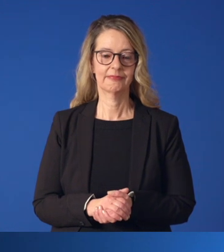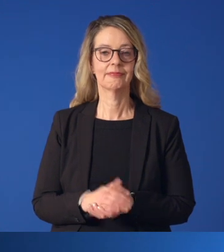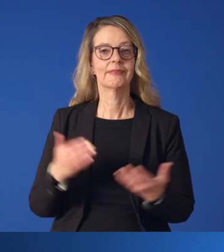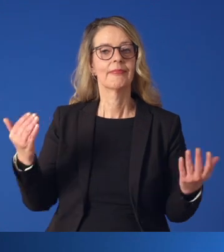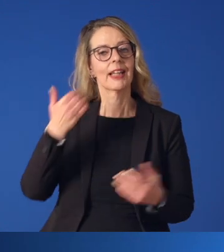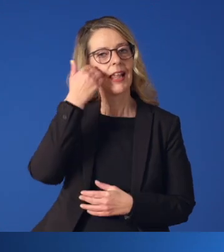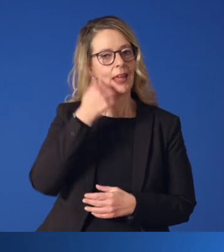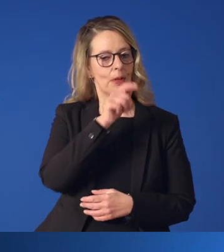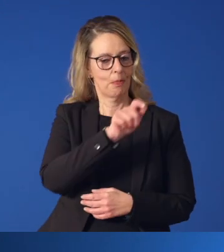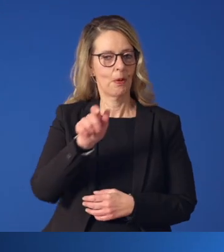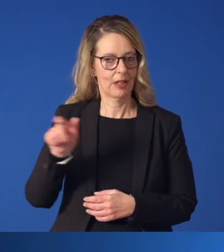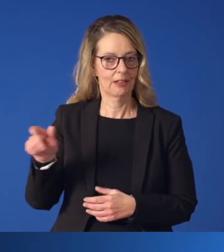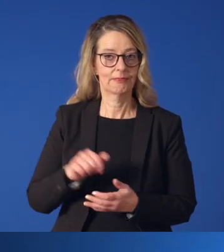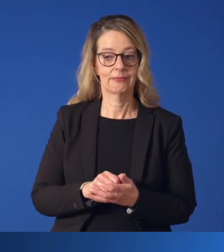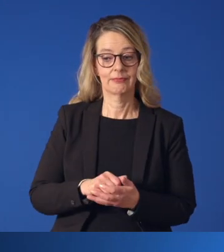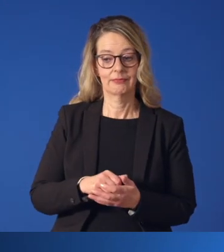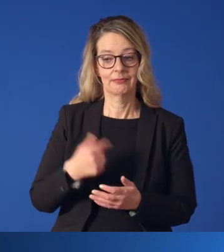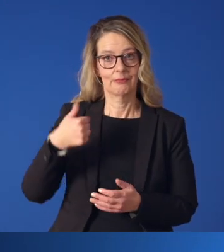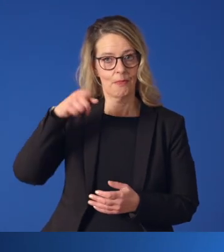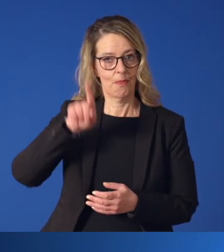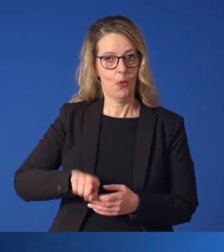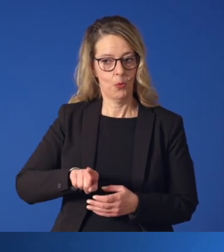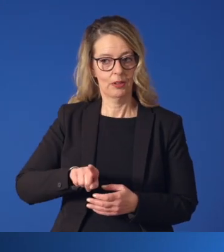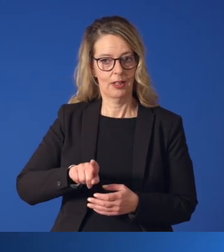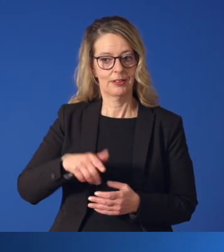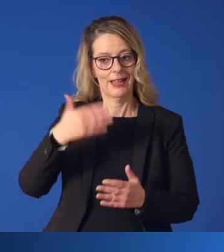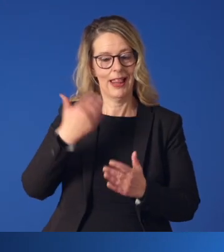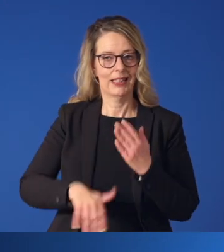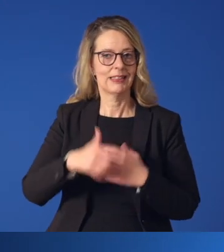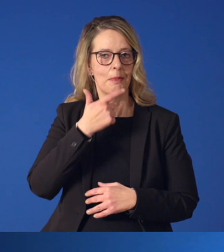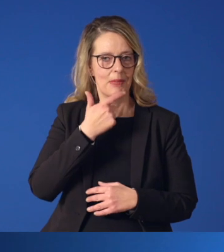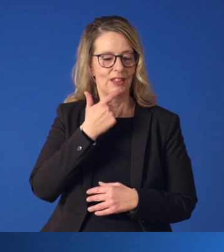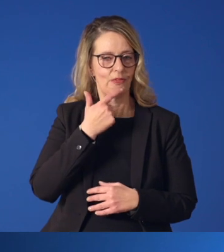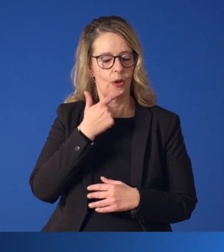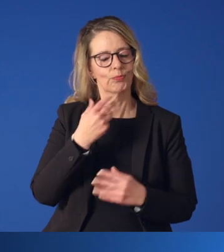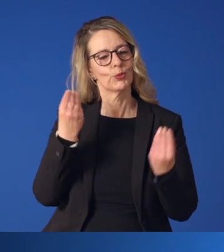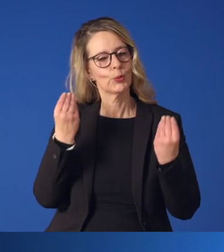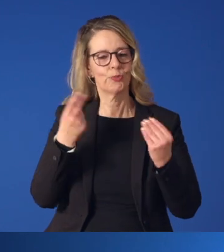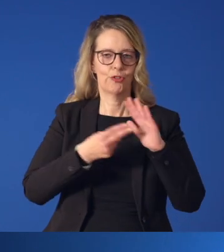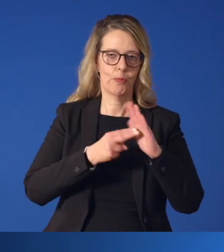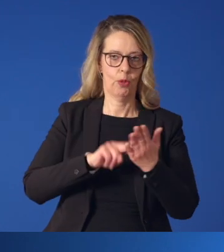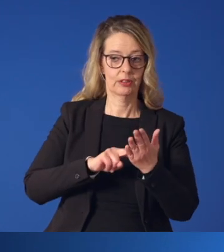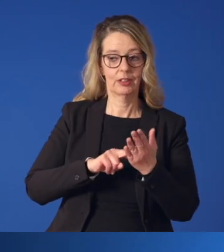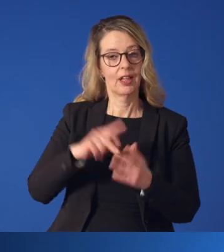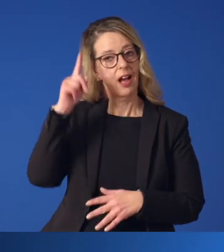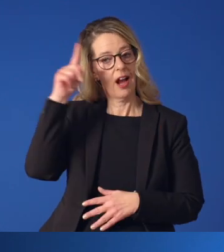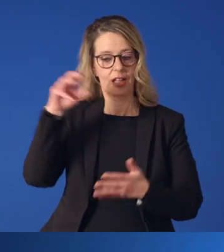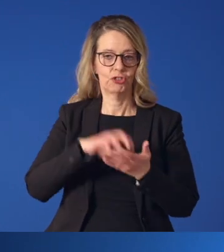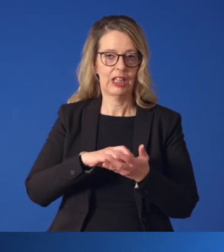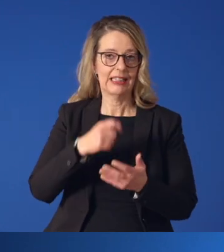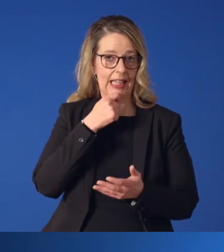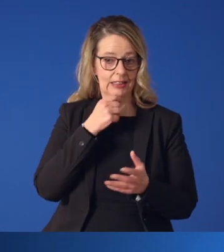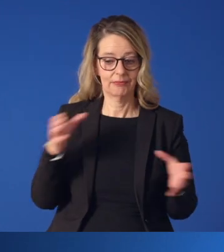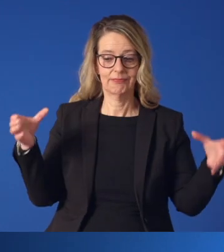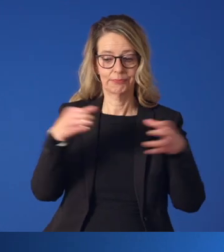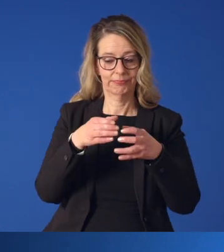Liebe Bürgerinnen und Bürger, der letzte Mittwoch im Monat steht immer ganz im Zeichen der Politik. Dann kommt der Rat der Stadt Essen zusammen